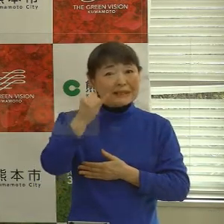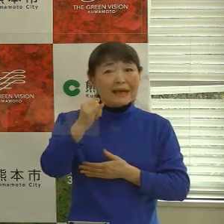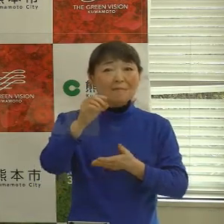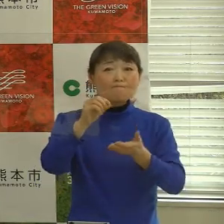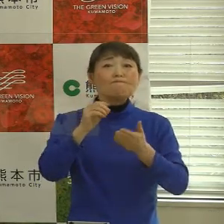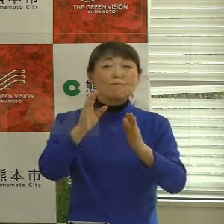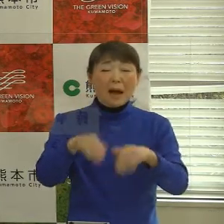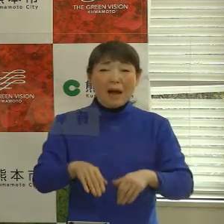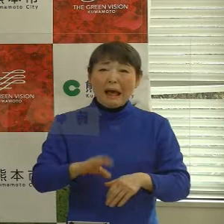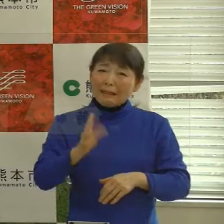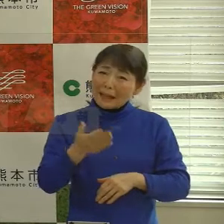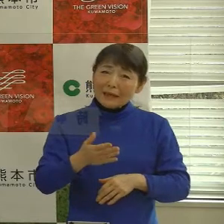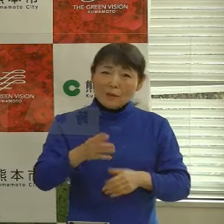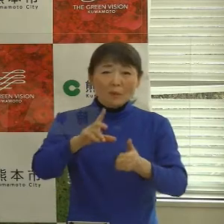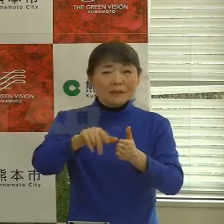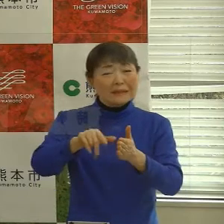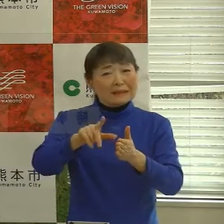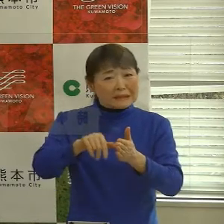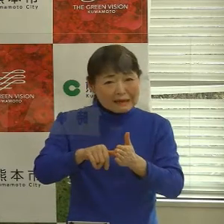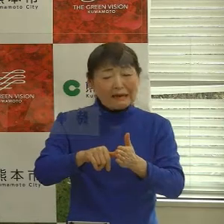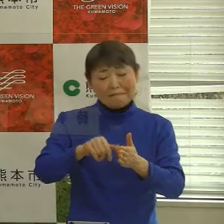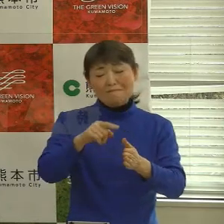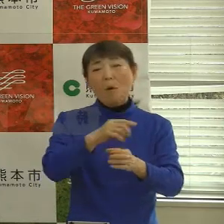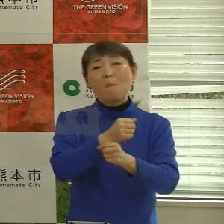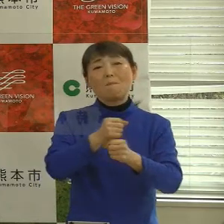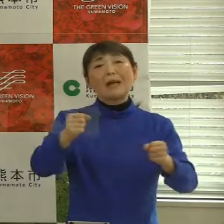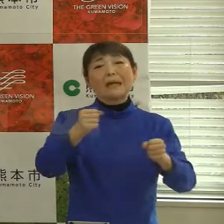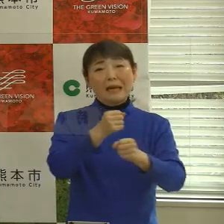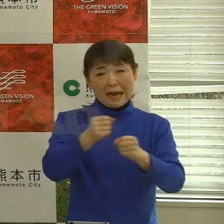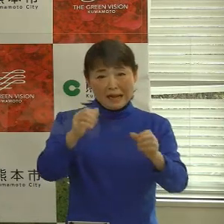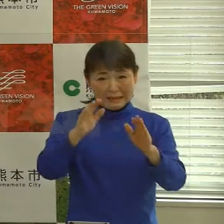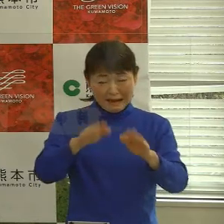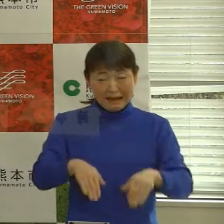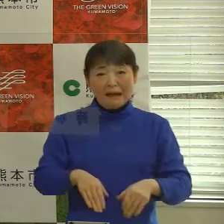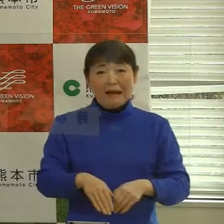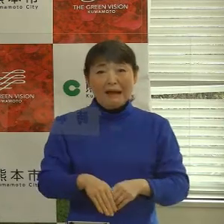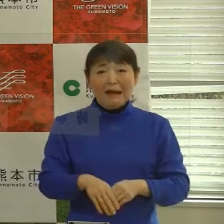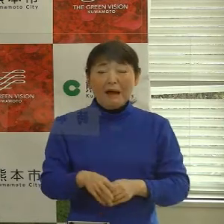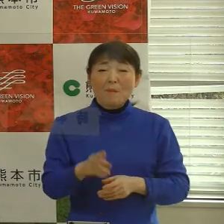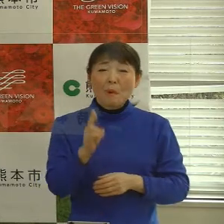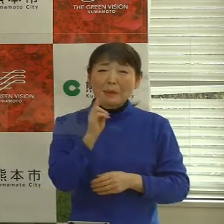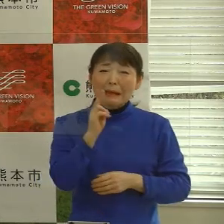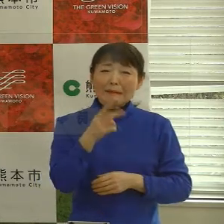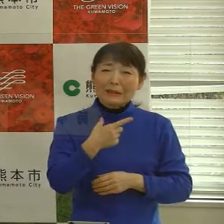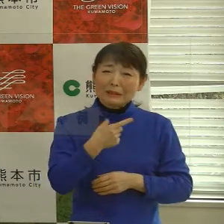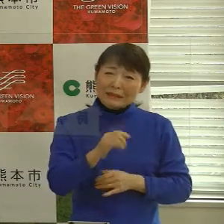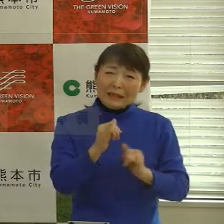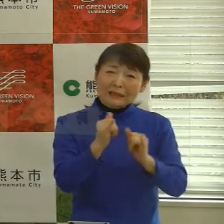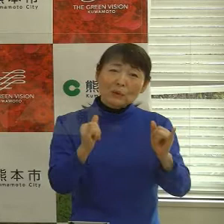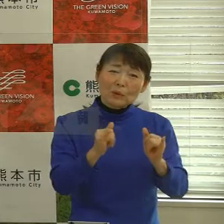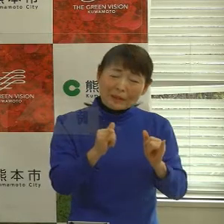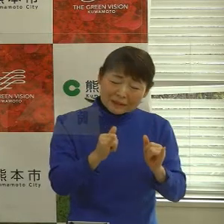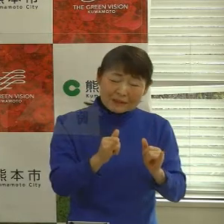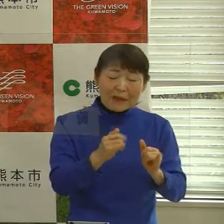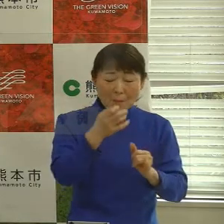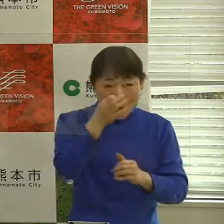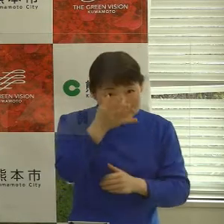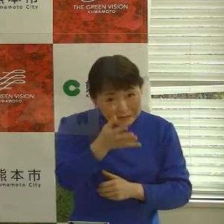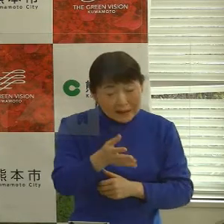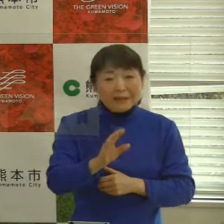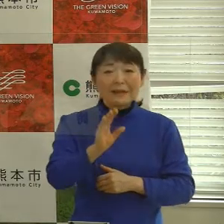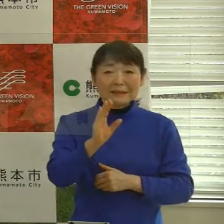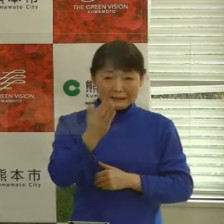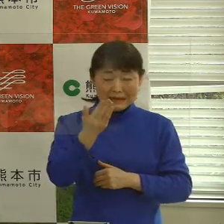ちょっとタイミング的にもなかなか間に合わなかったということもありますので、大変愛煙家の皆さんには申し訳ないわけでありますけれども